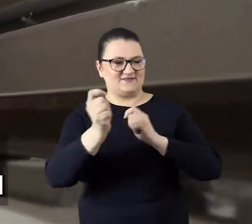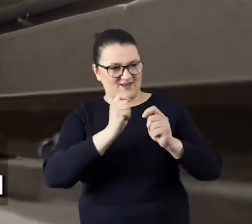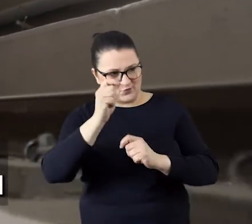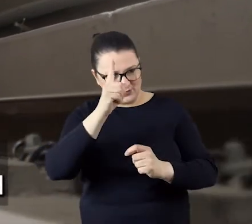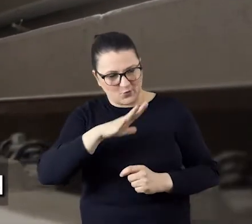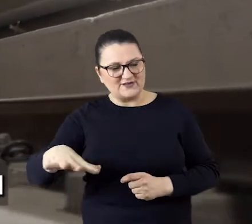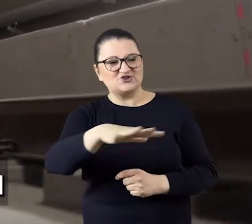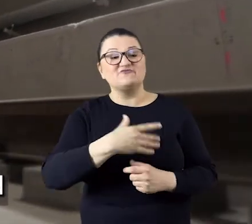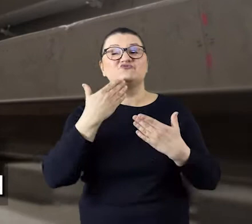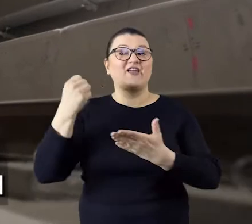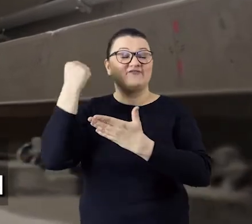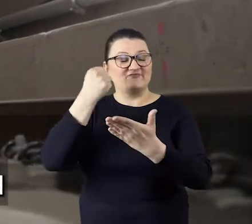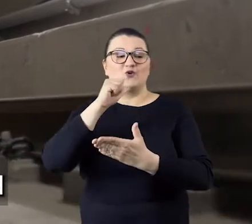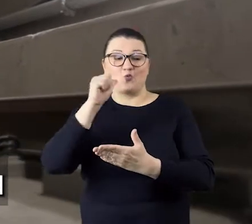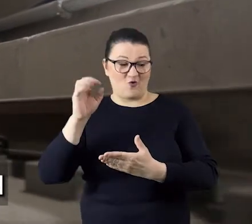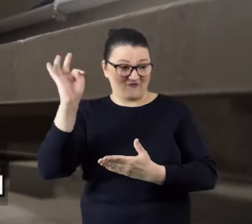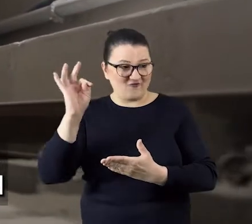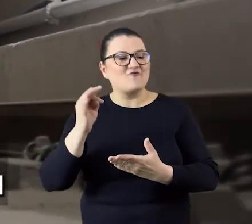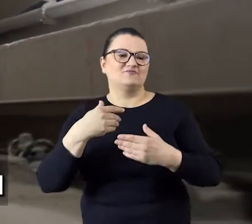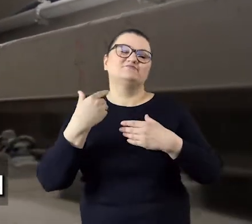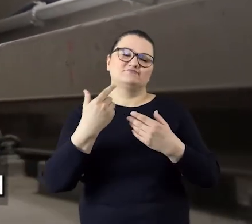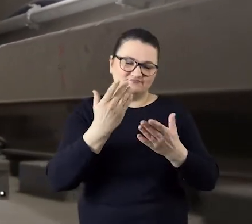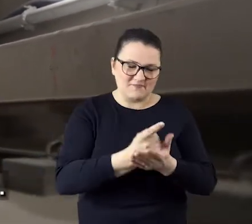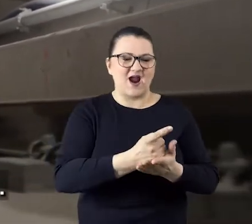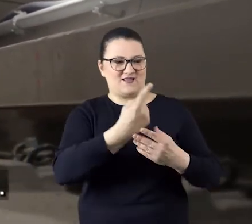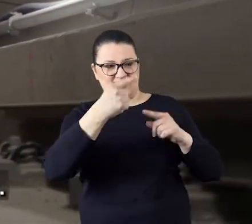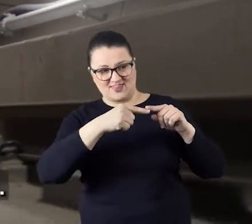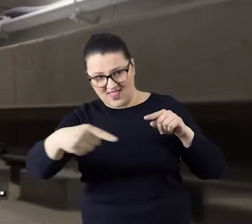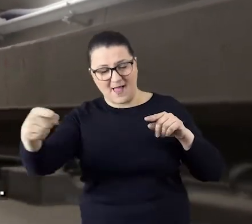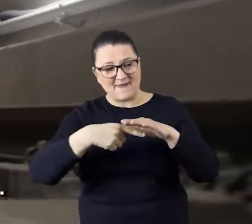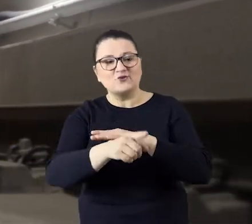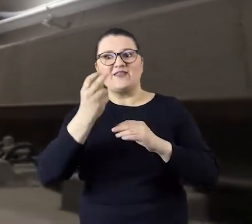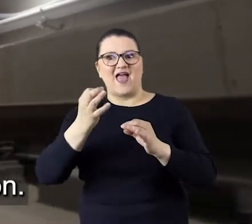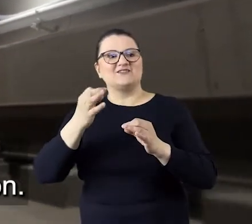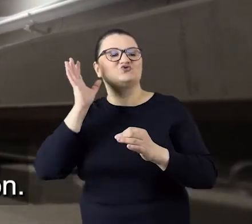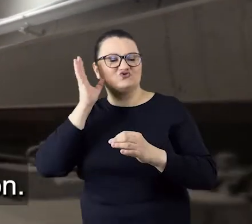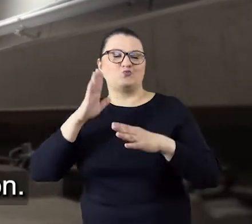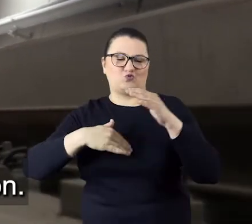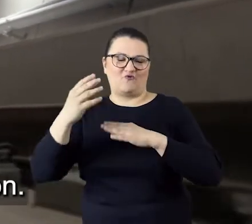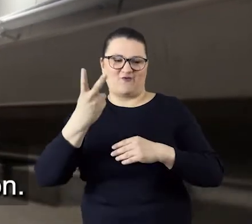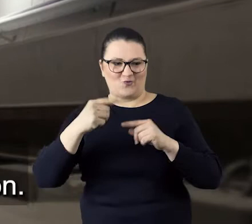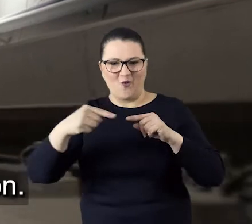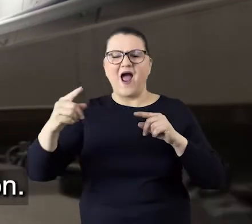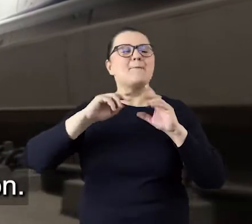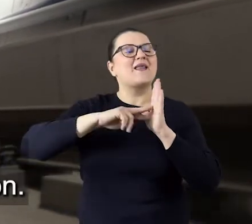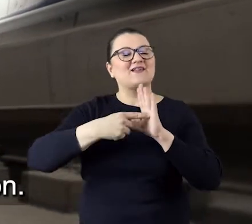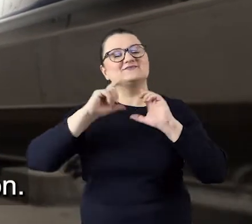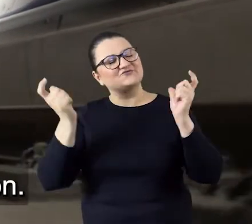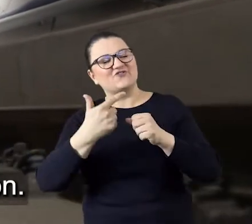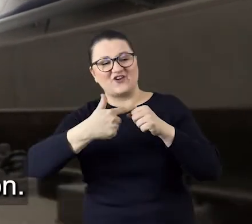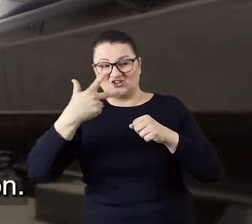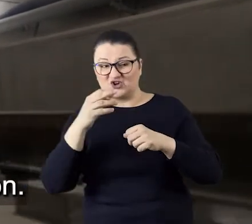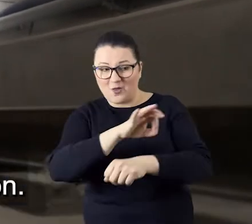To dzięki dofinansowaniu unijnemu dokończono budowę pierwszej linii metra i budowana jest linia druga. Docelowo będzie miała 23